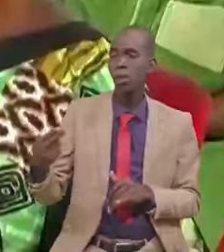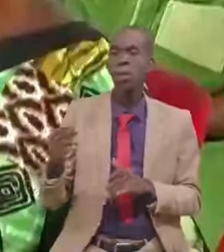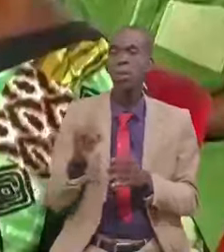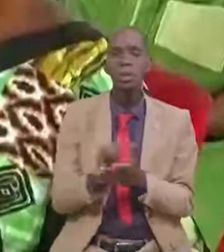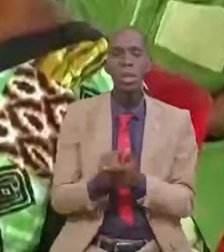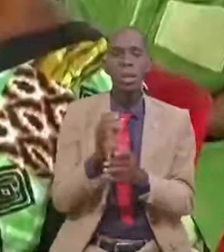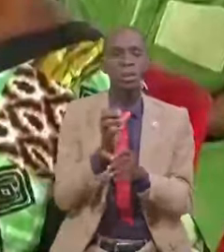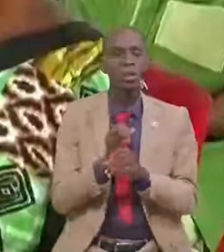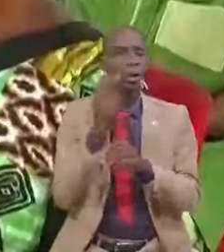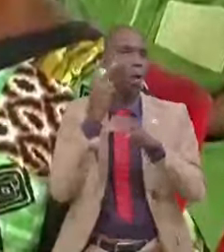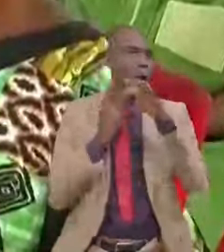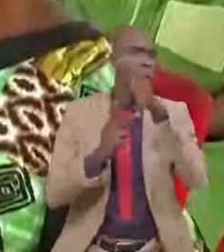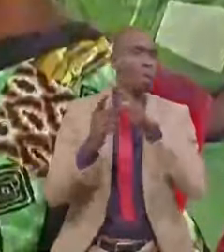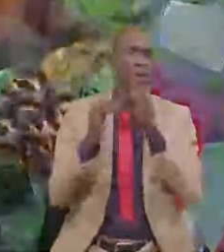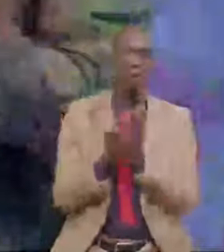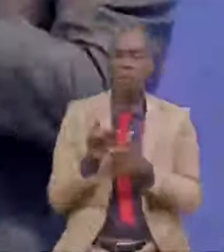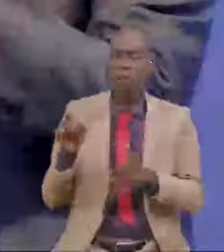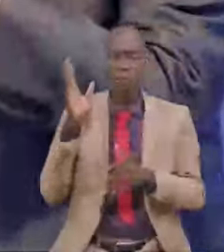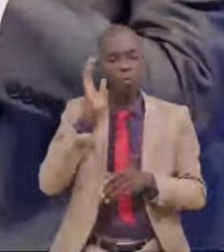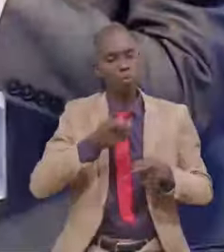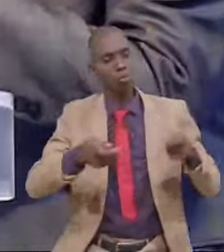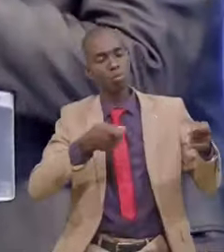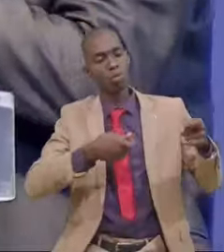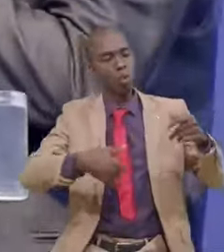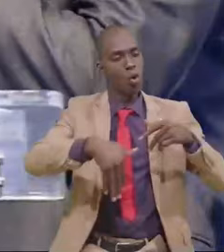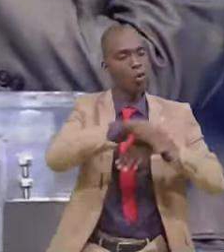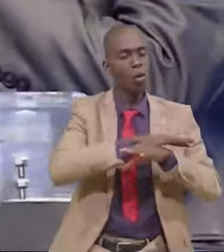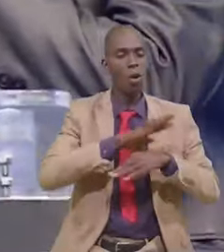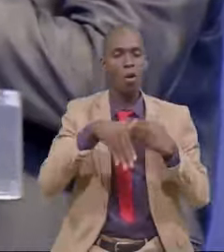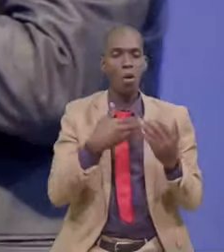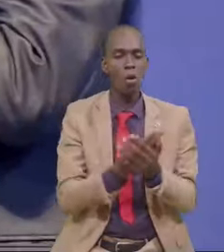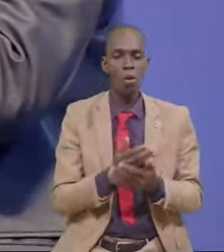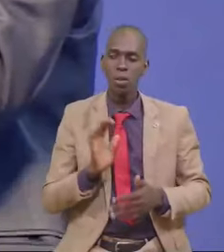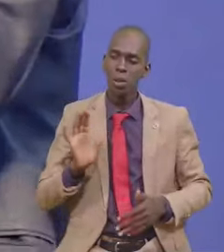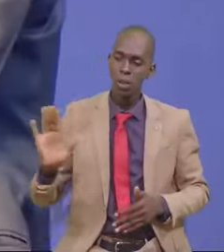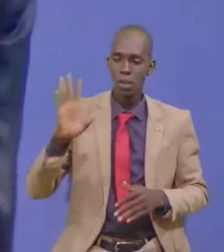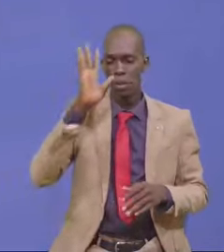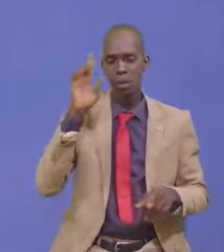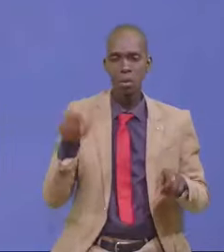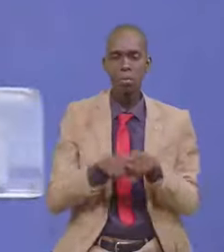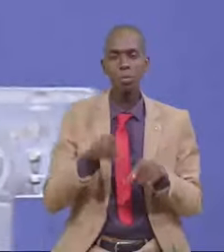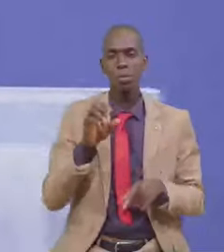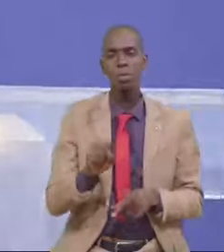Et c'est le Joseph dont la prophétie avait annoncé qu'il allait dominer sur tous ses frères.